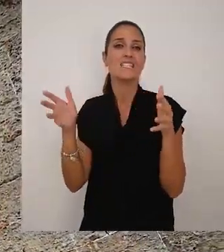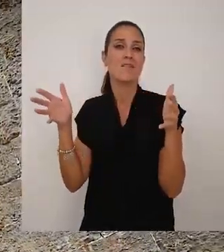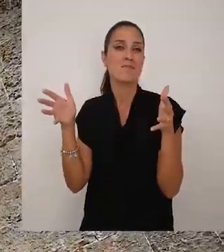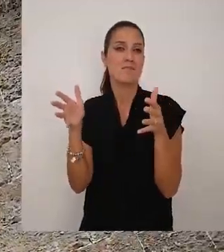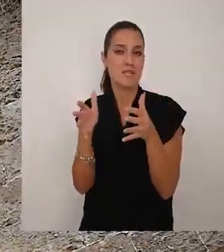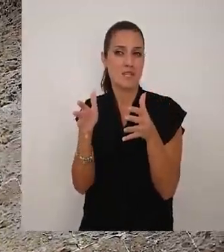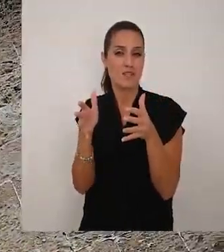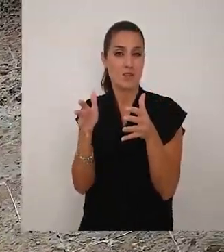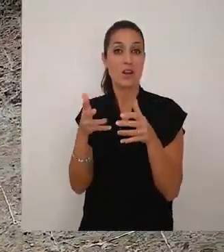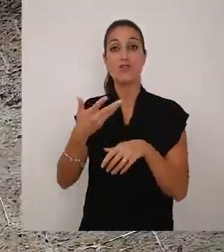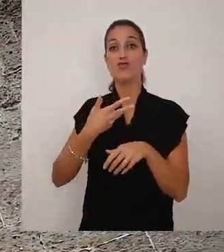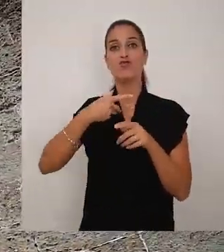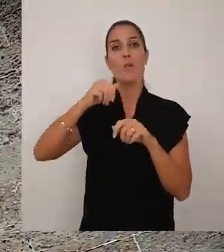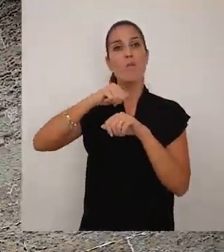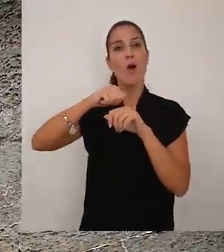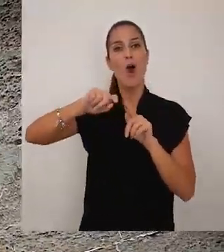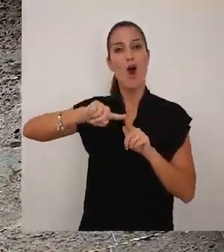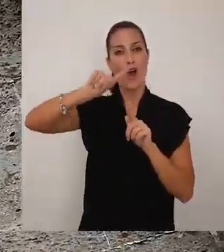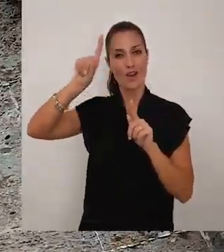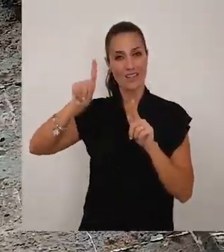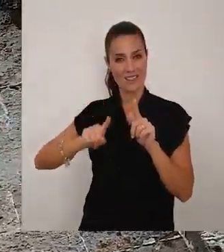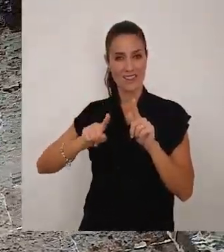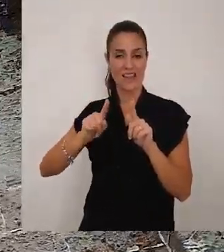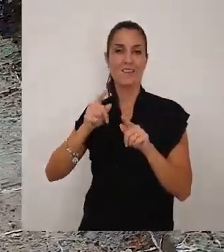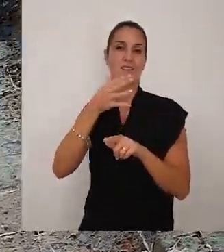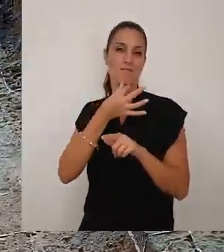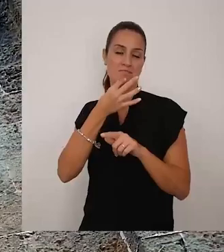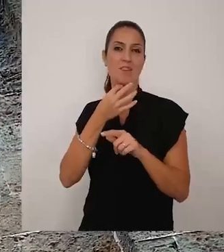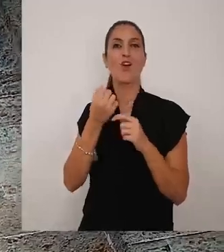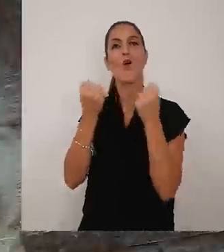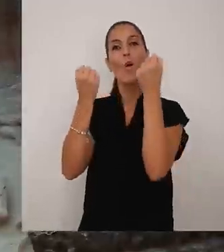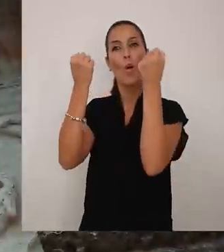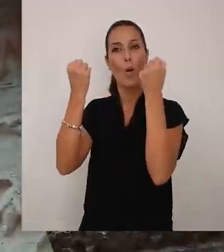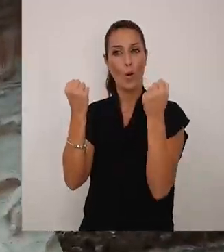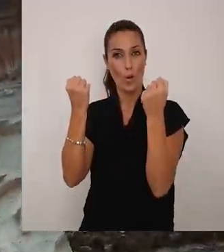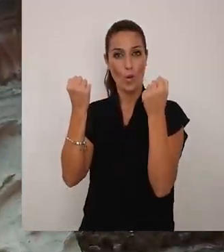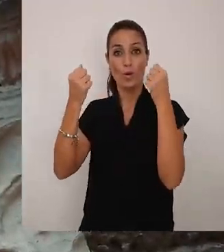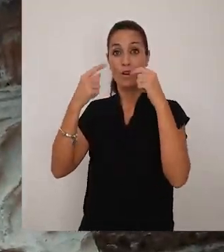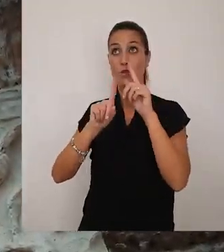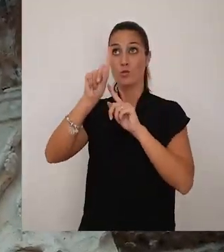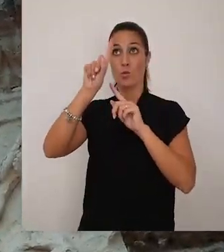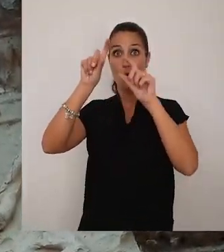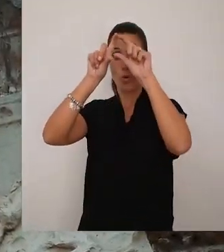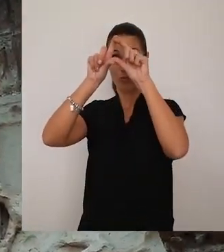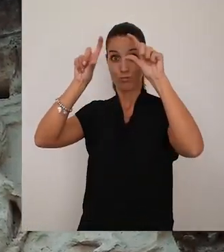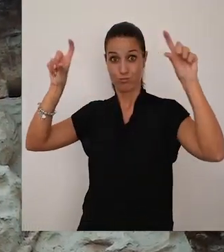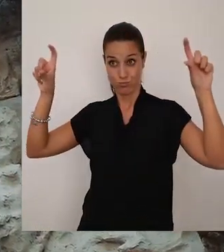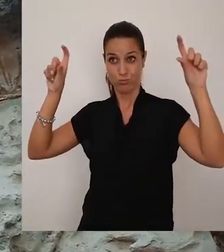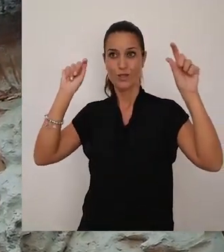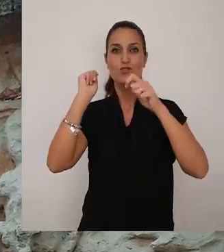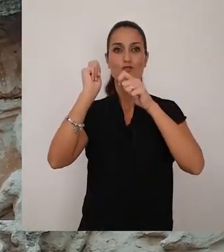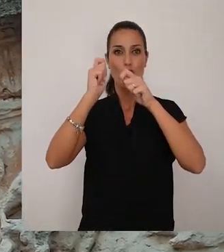La piccola chiesa gode di un interessante portale decorato da due semicolonne e da una scolpitura posizionata sull'architrave.